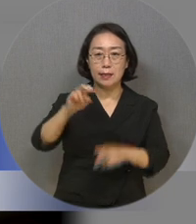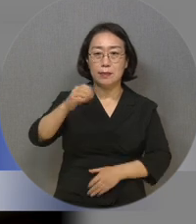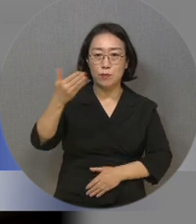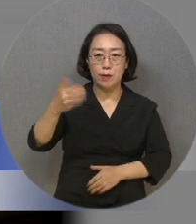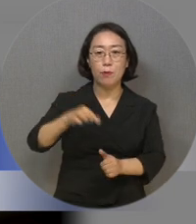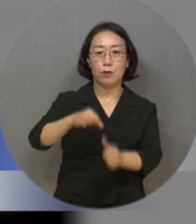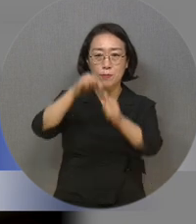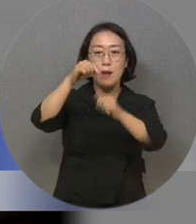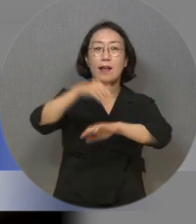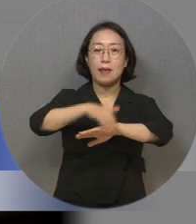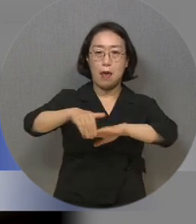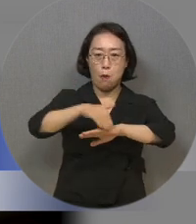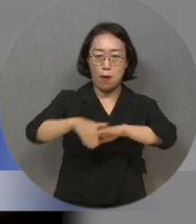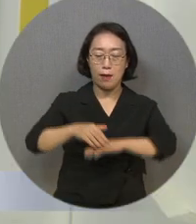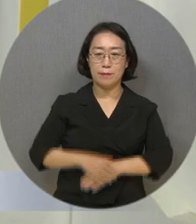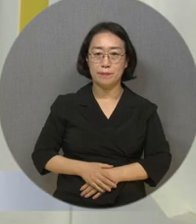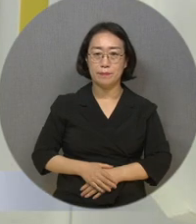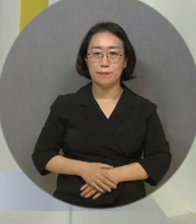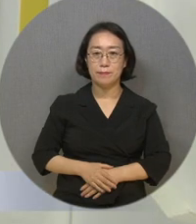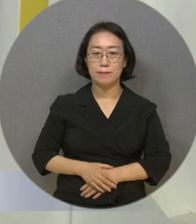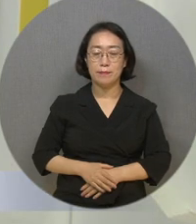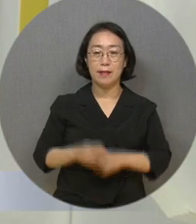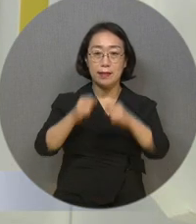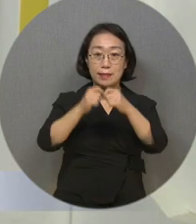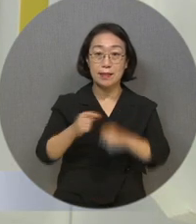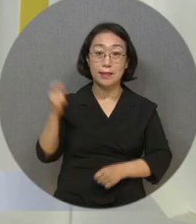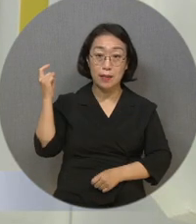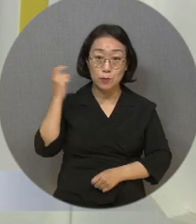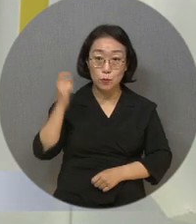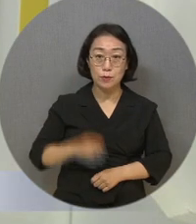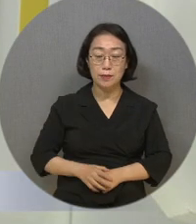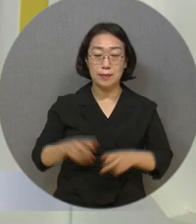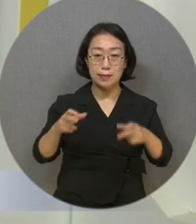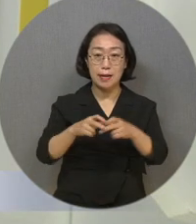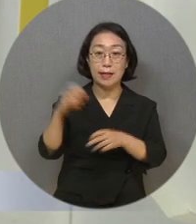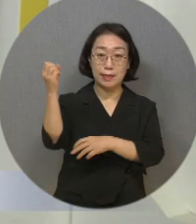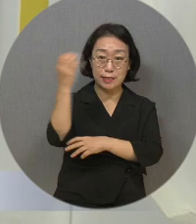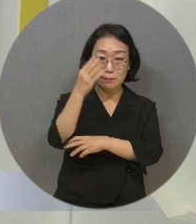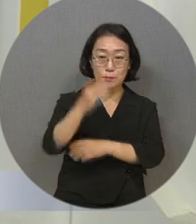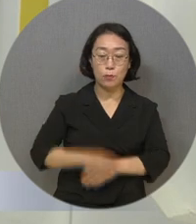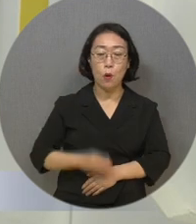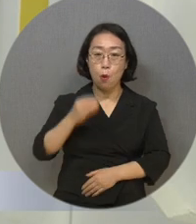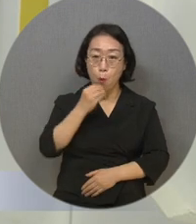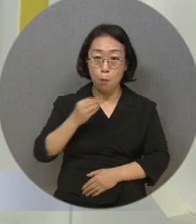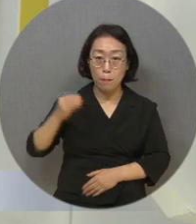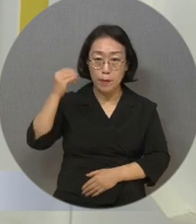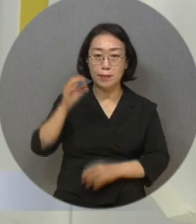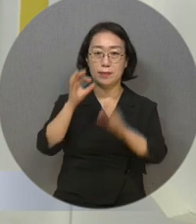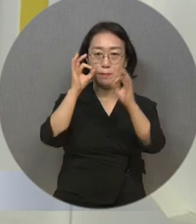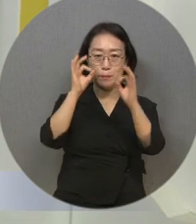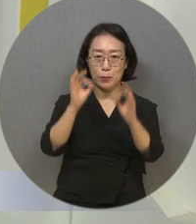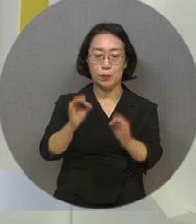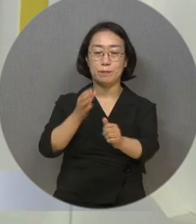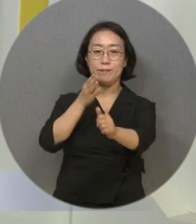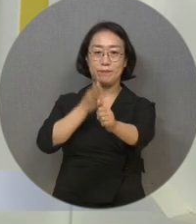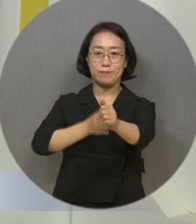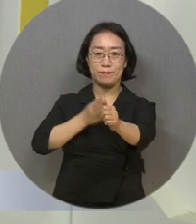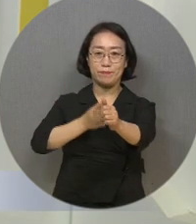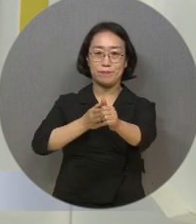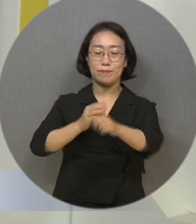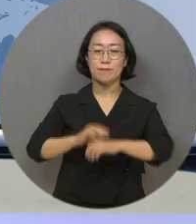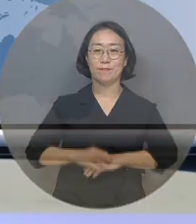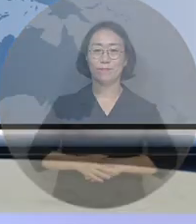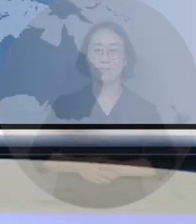채용할 계획입니다. 더 자세한 뉴스는 장애인 신문과 웰페어 뉴스 홈페이지를 통해 확인할 수 있습니다.